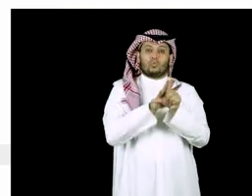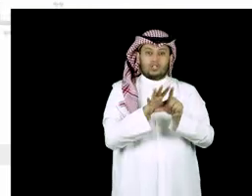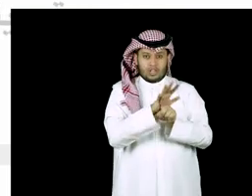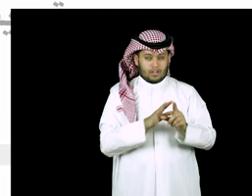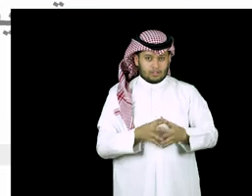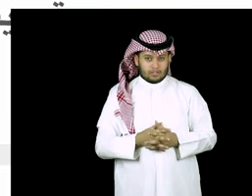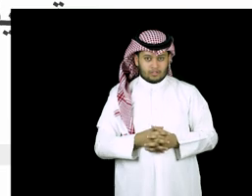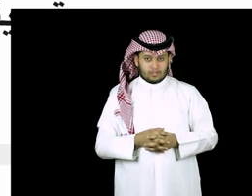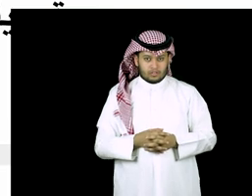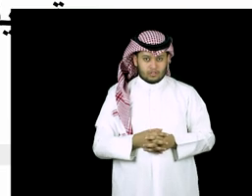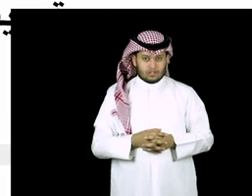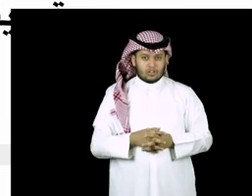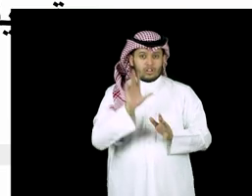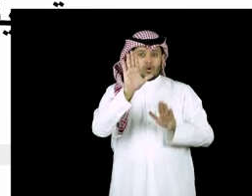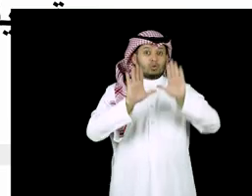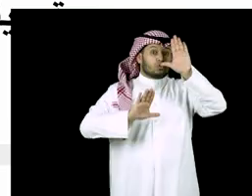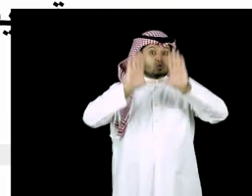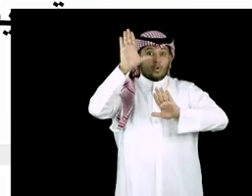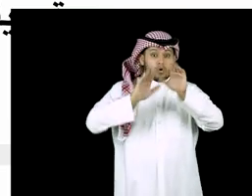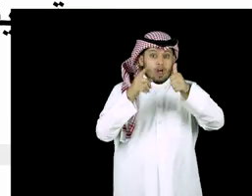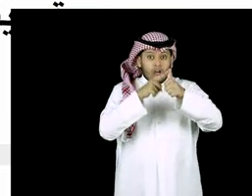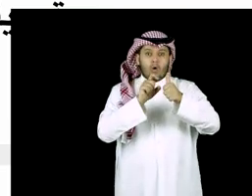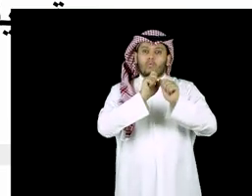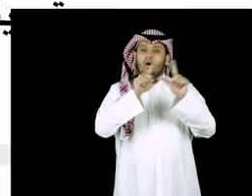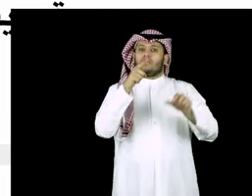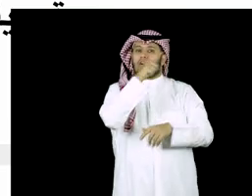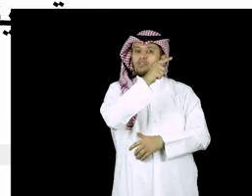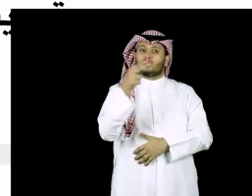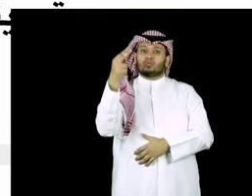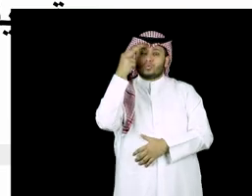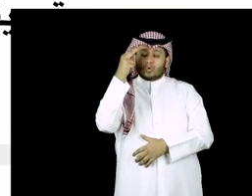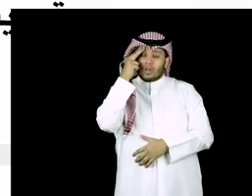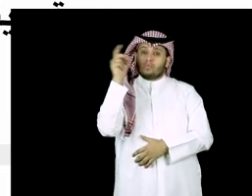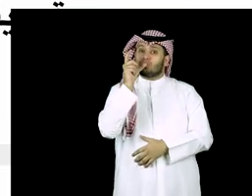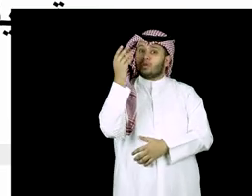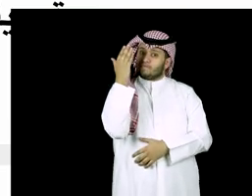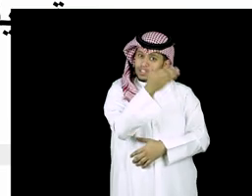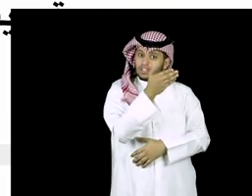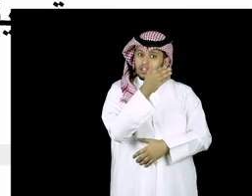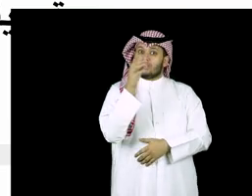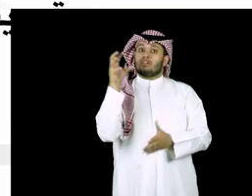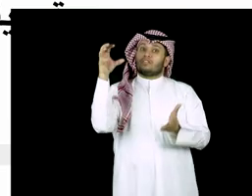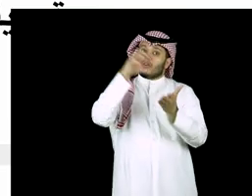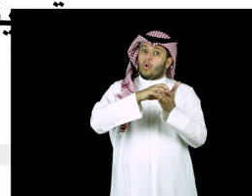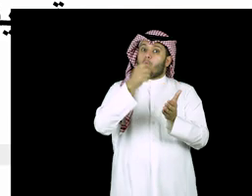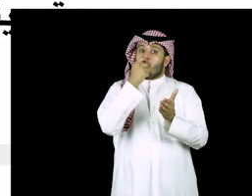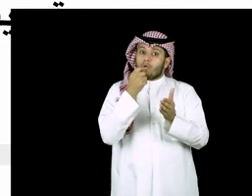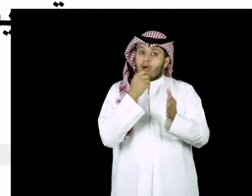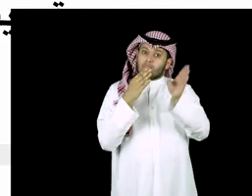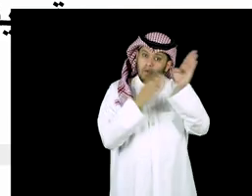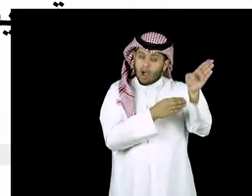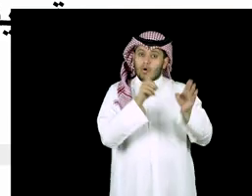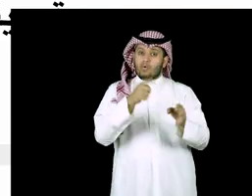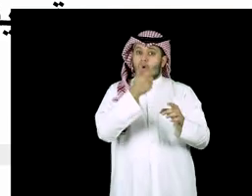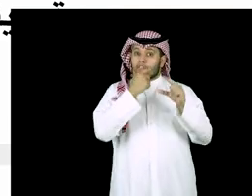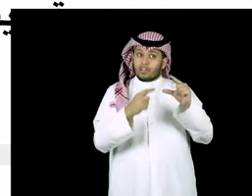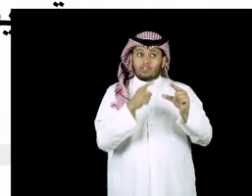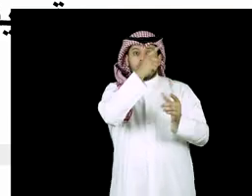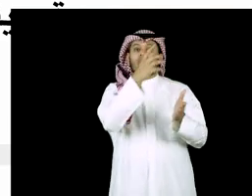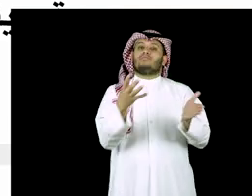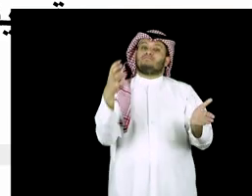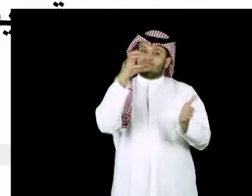السعودية. في مجال الشورى: الدولة السعودية دولة مسلمة، دستورها القرآن والسنة، وعلى